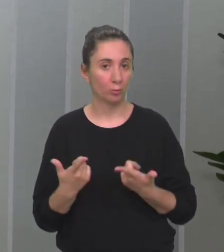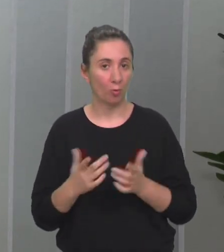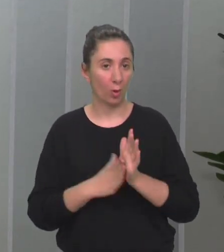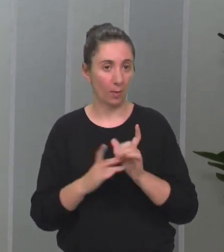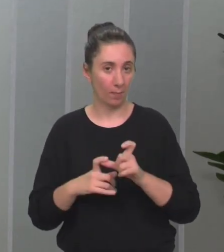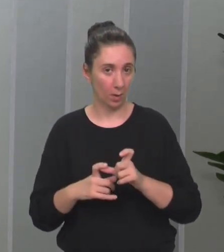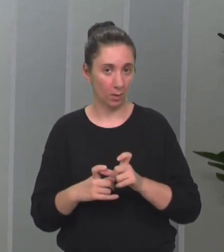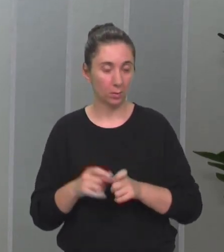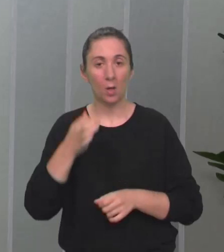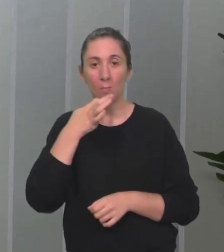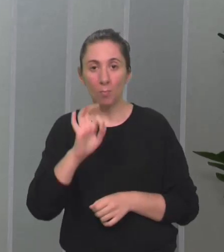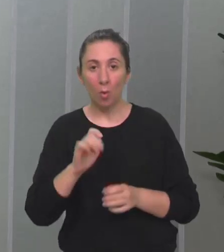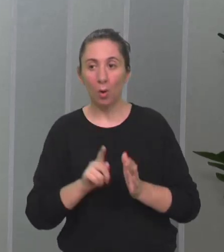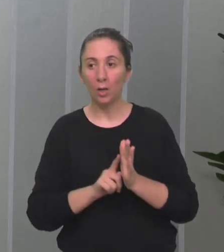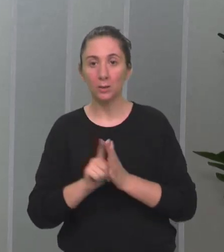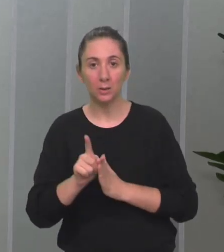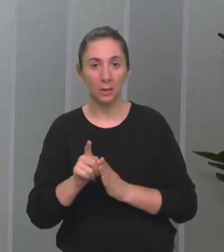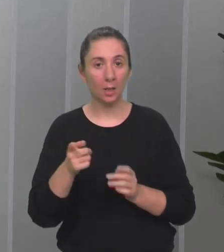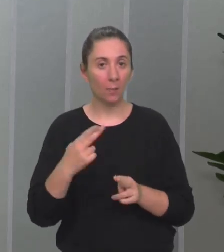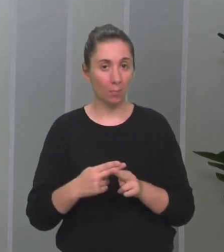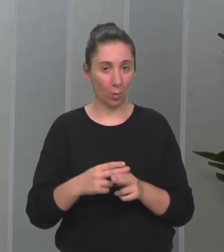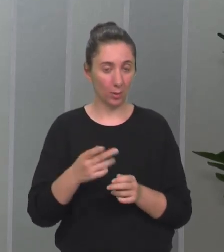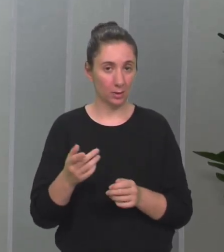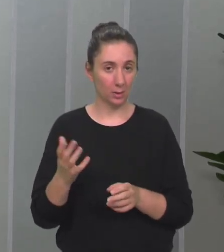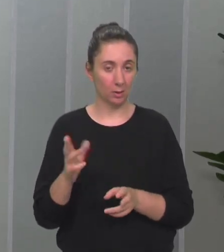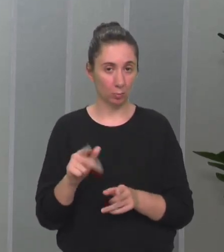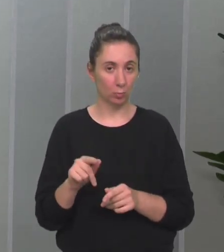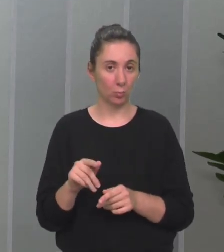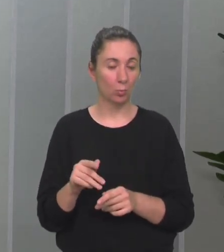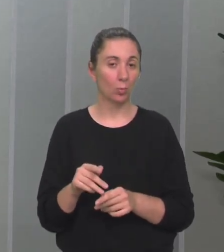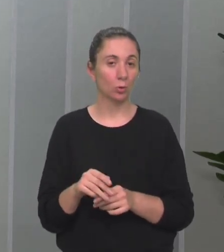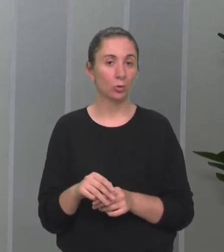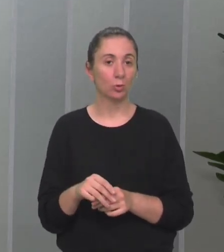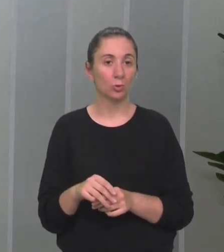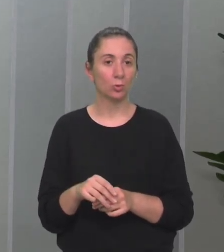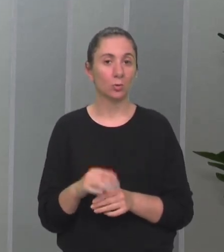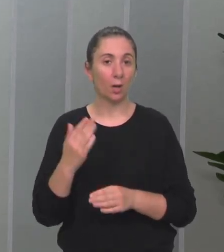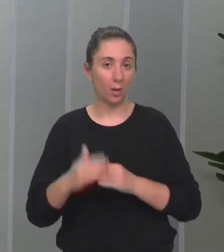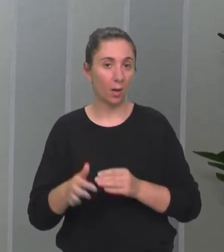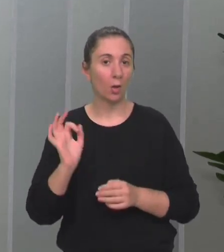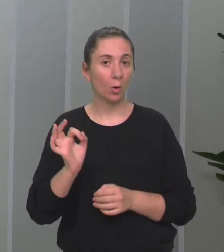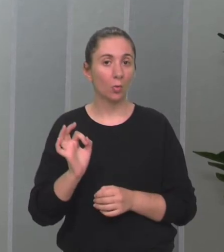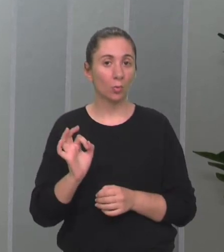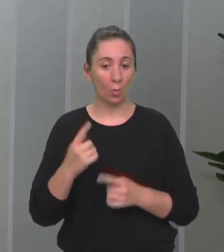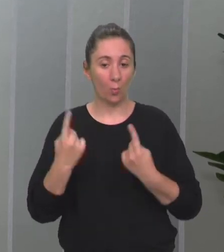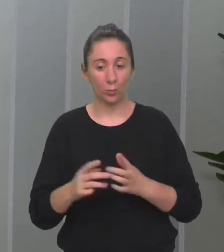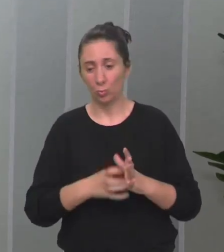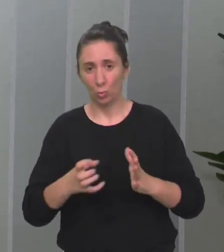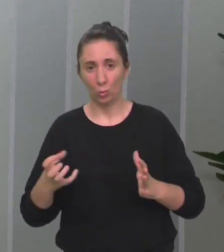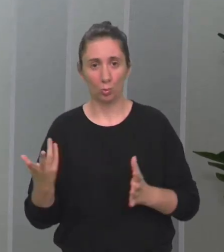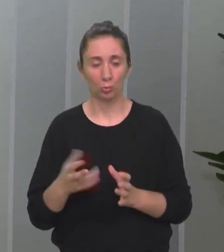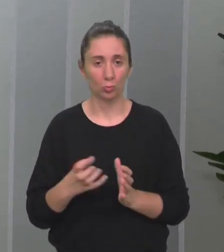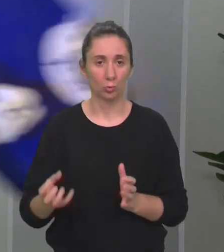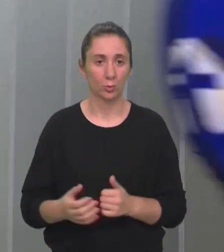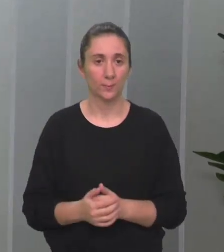s multiplom sklerozom, boljih ishoda bolesti i u konačnici da ostanemo dobro koliko god moguće